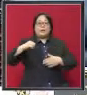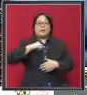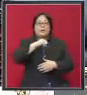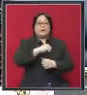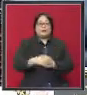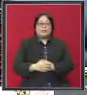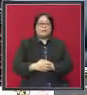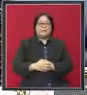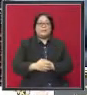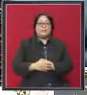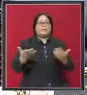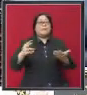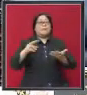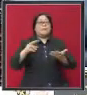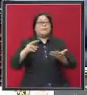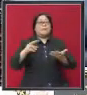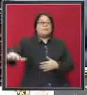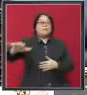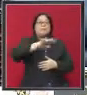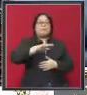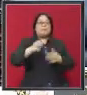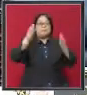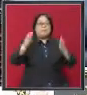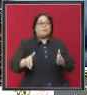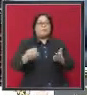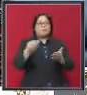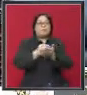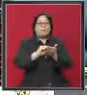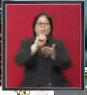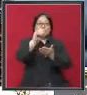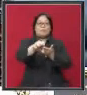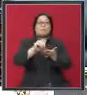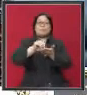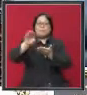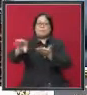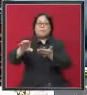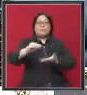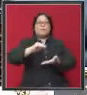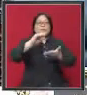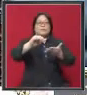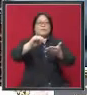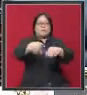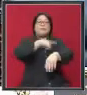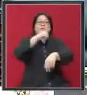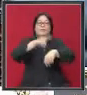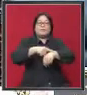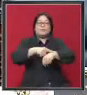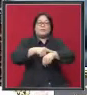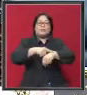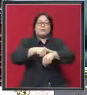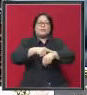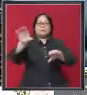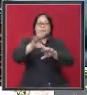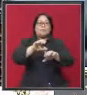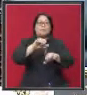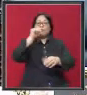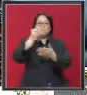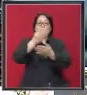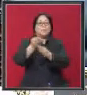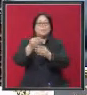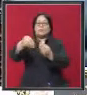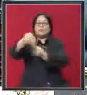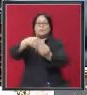ahli-ahlinya. Justeru, majoriti caruman akan dilaburkan di dalam instrumen pelaburan jangka panjang dan bukan dalam bentuk